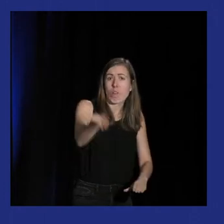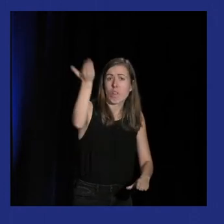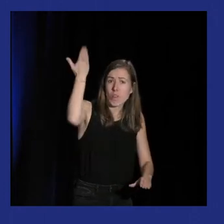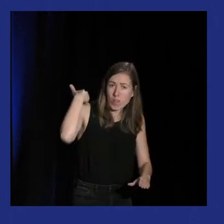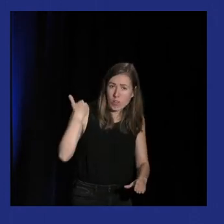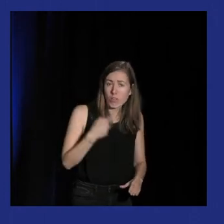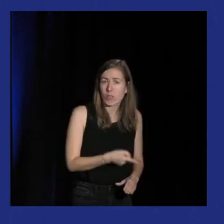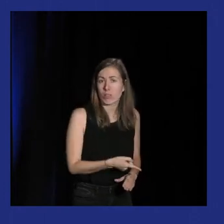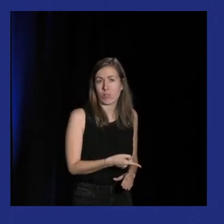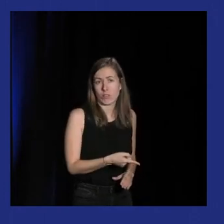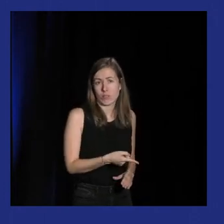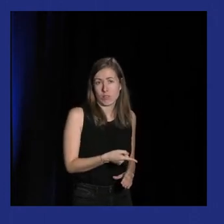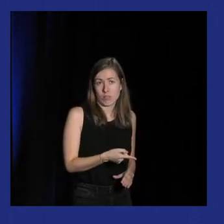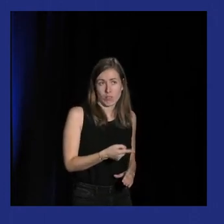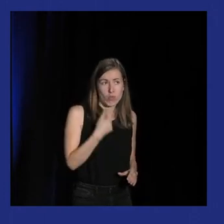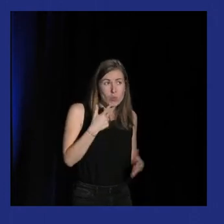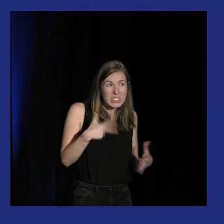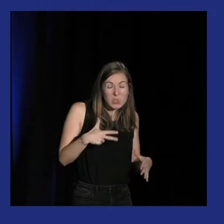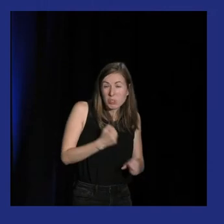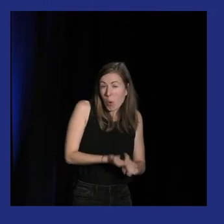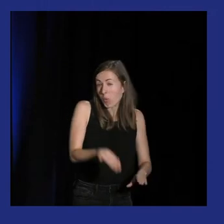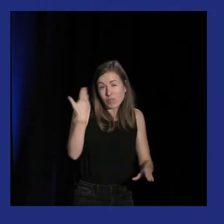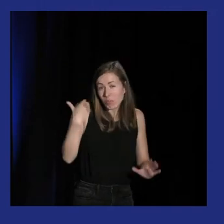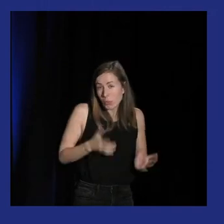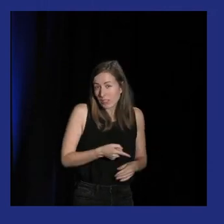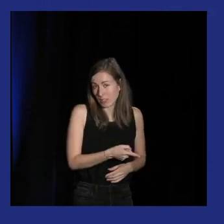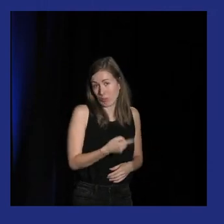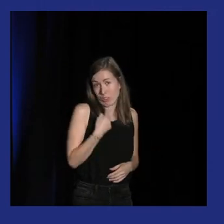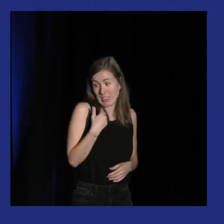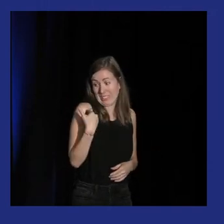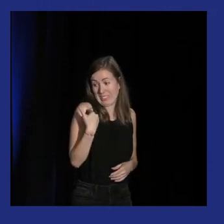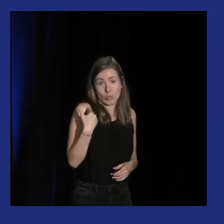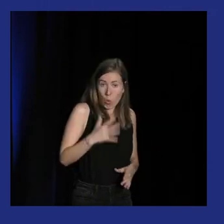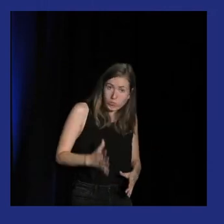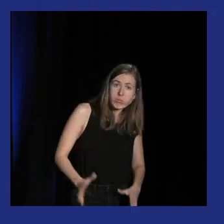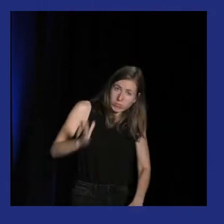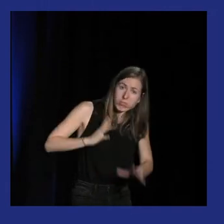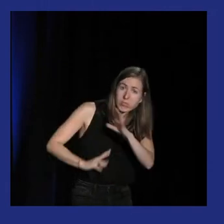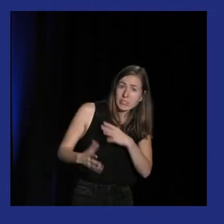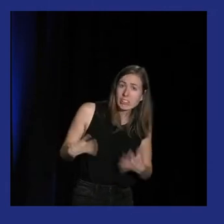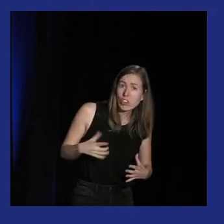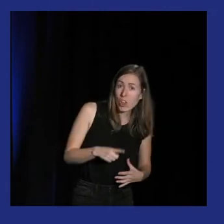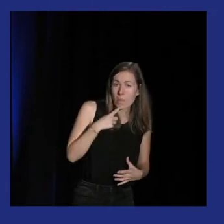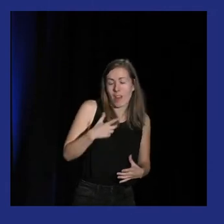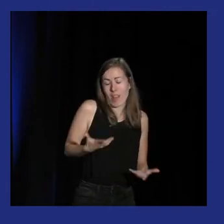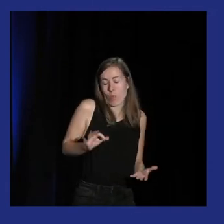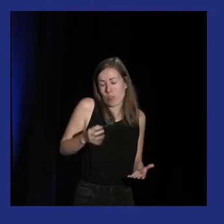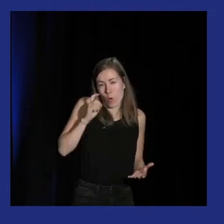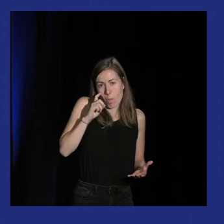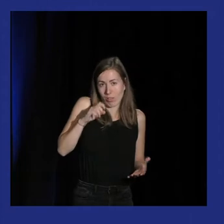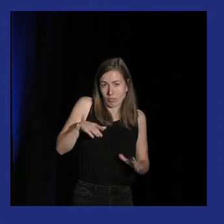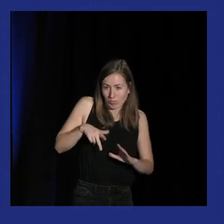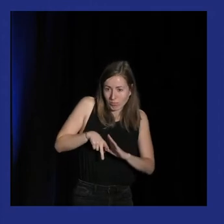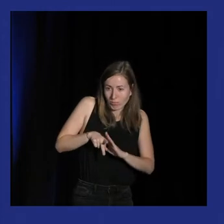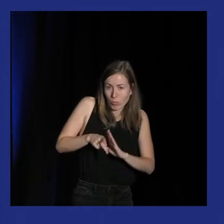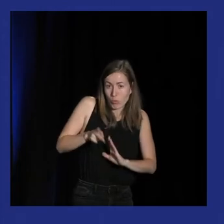au printemps je sais plus 18 19 ans bon effectivement ça date pas d'hier ces démarches là mais ça a tendance à s'accélérer et évidemment